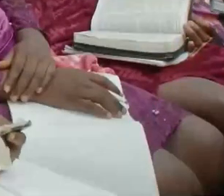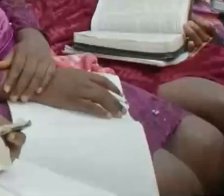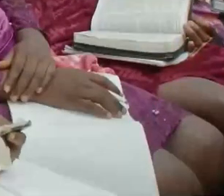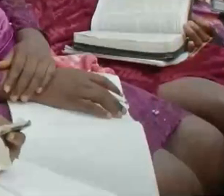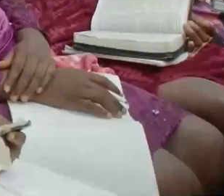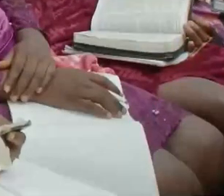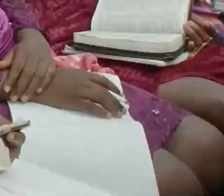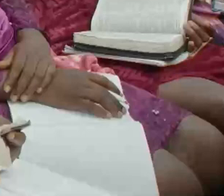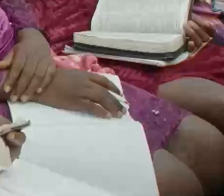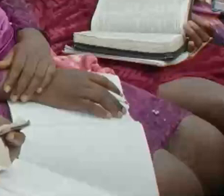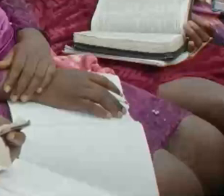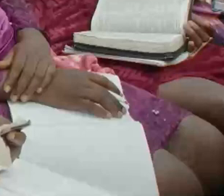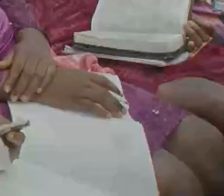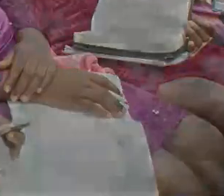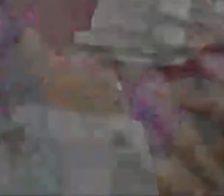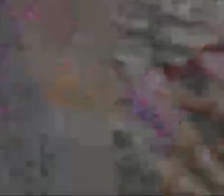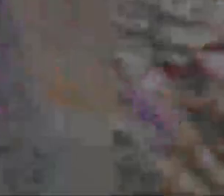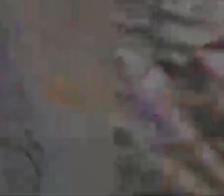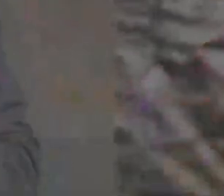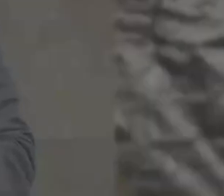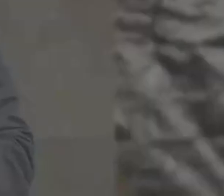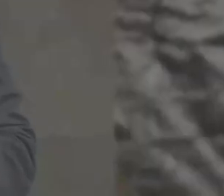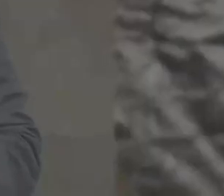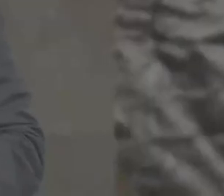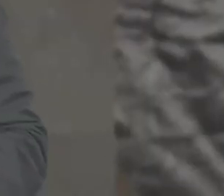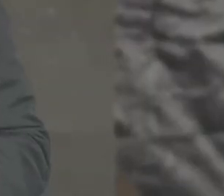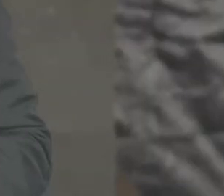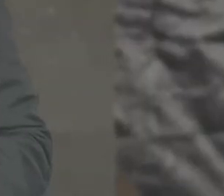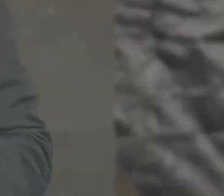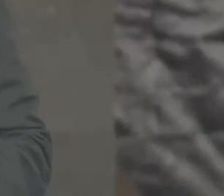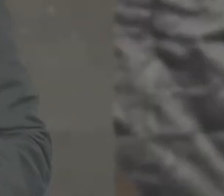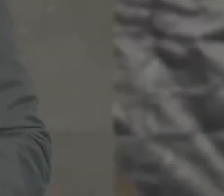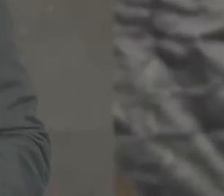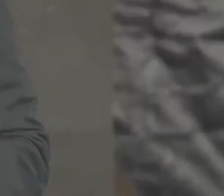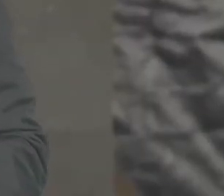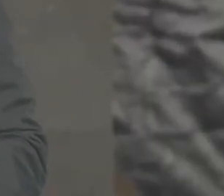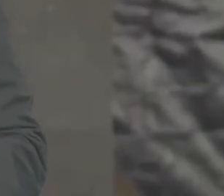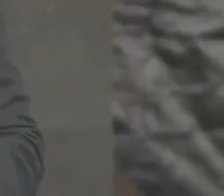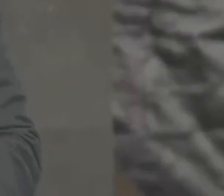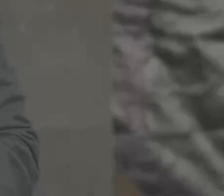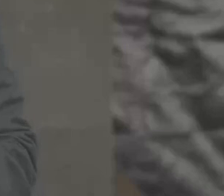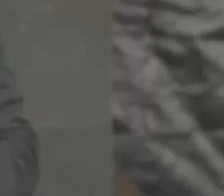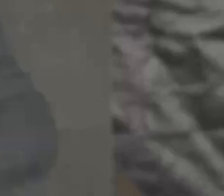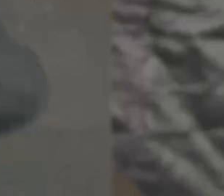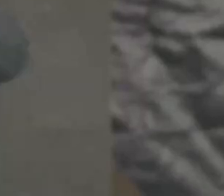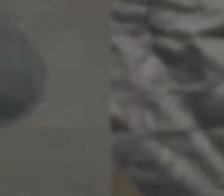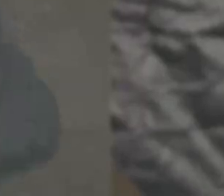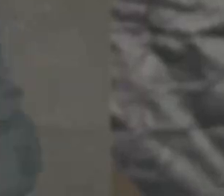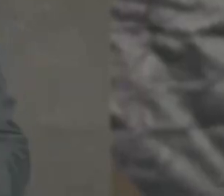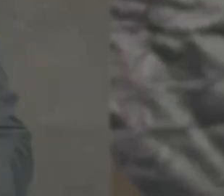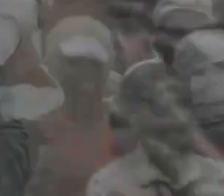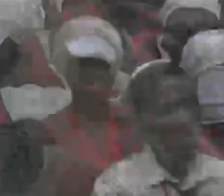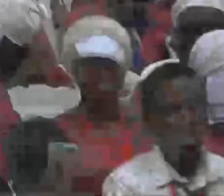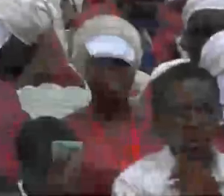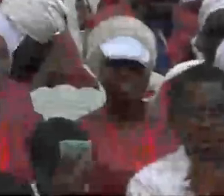Tout cela est ôté. Et Moïse prie pour le peuple. Et Dieu va exaucer